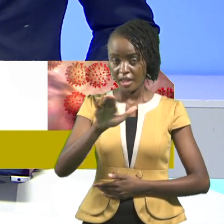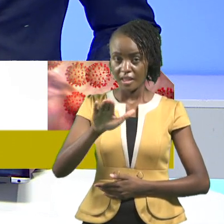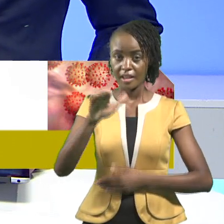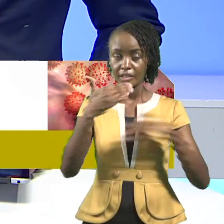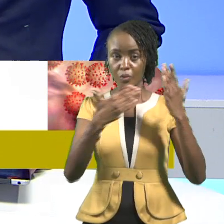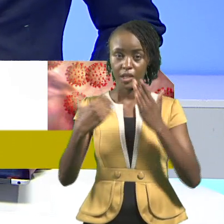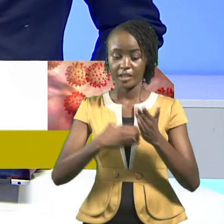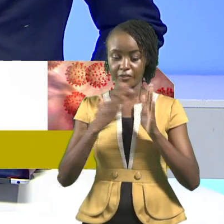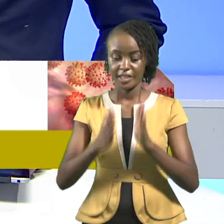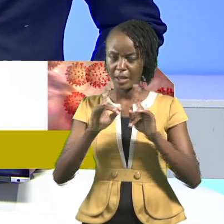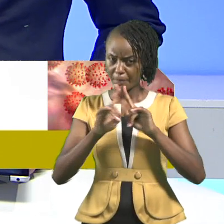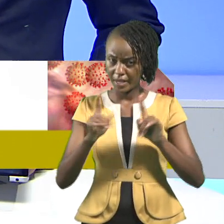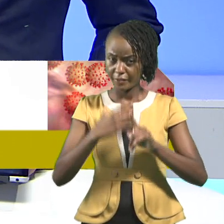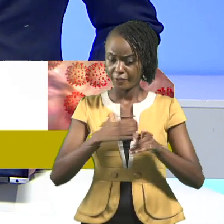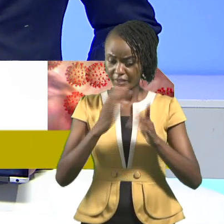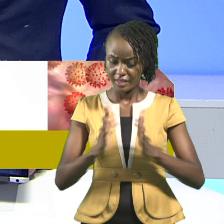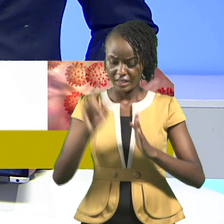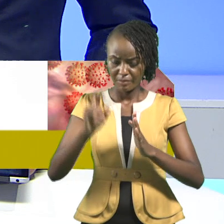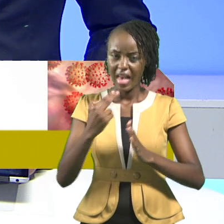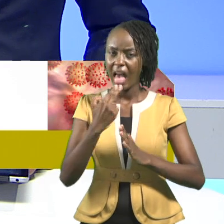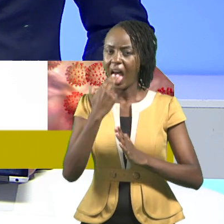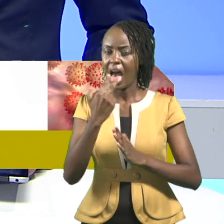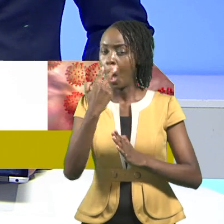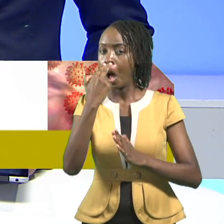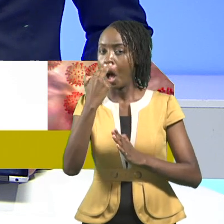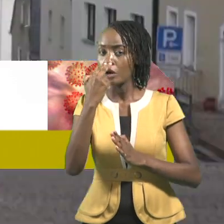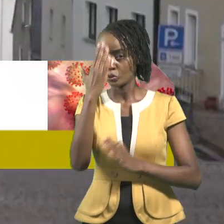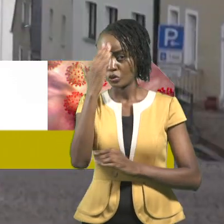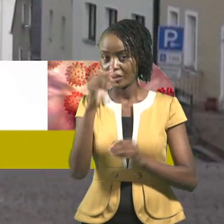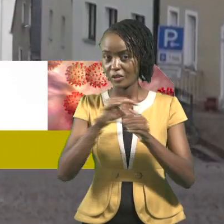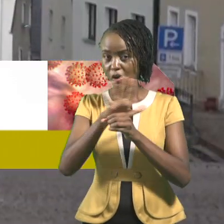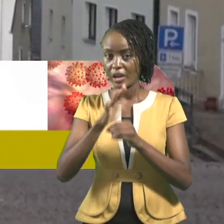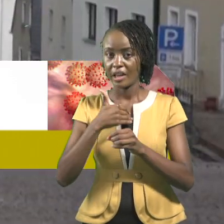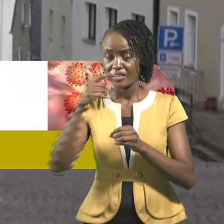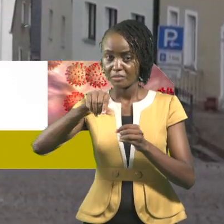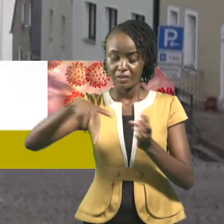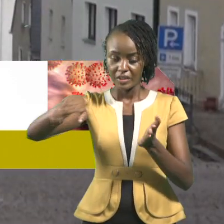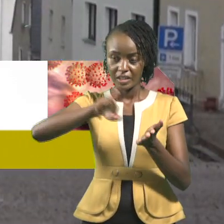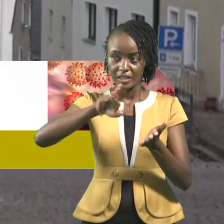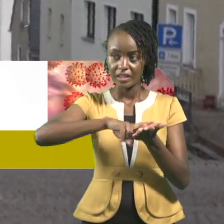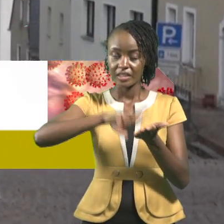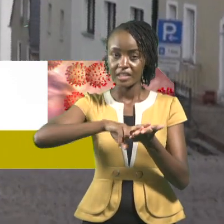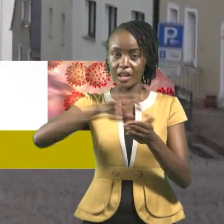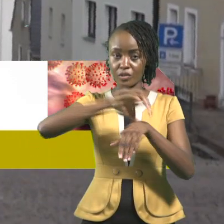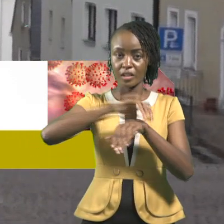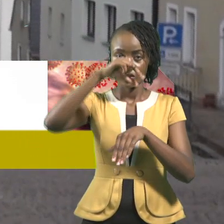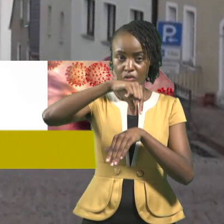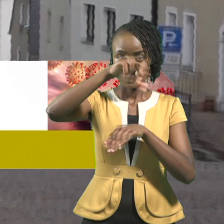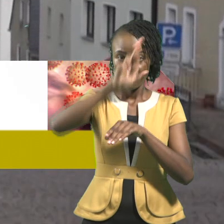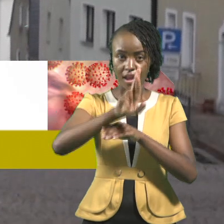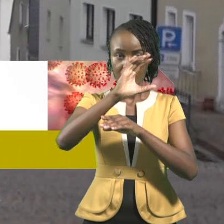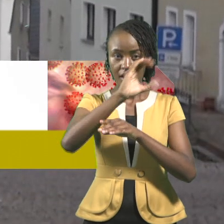watapimwa virusi vya corona kabla ya kuingia. Wageni kwenye kijiji hicho wanajiandikisha ili kupokea kodi ya QR. Punde